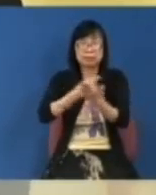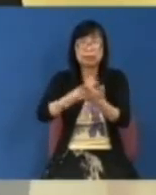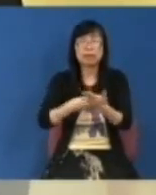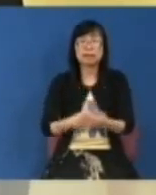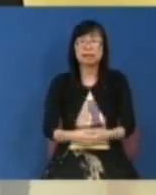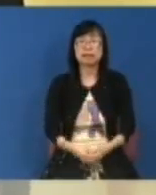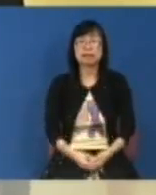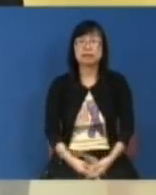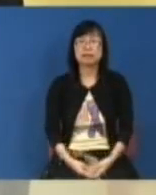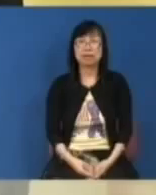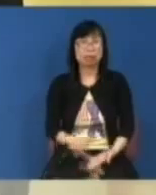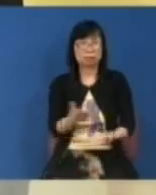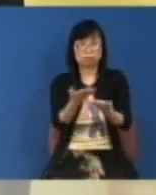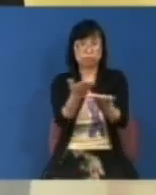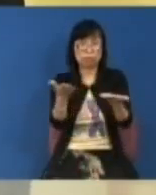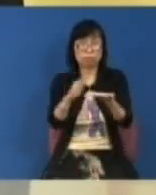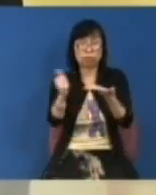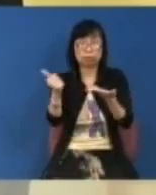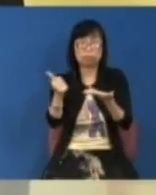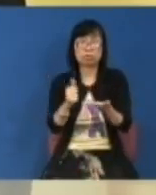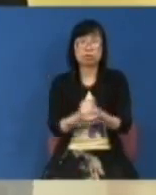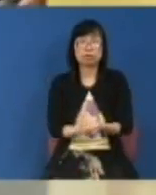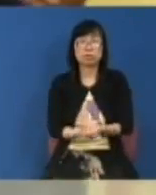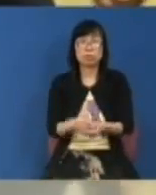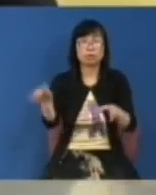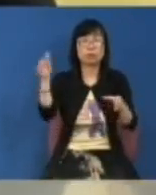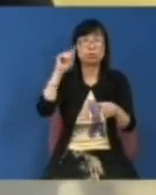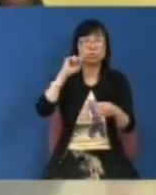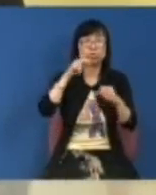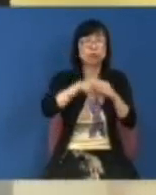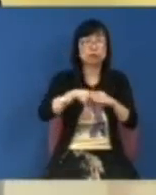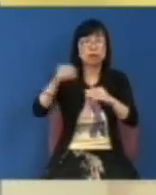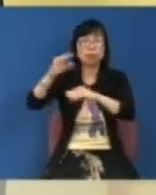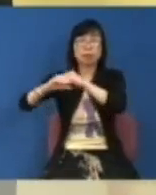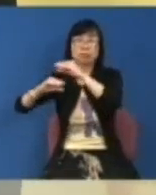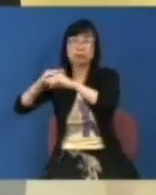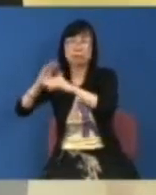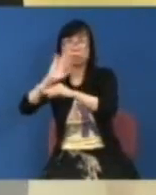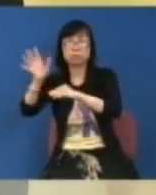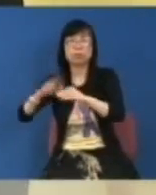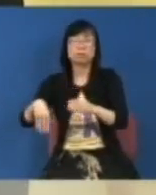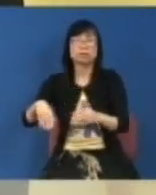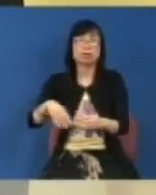咁你睇得好清楚。咁佢寧願係投民建聯嗰個，都唔投吳凱儀嗰個，